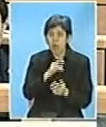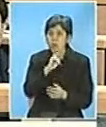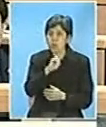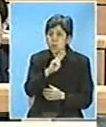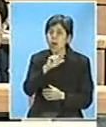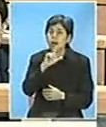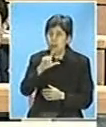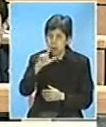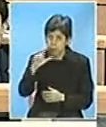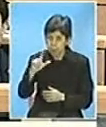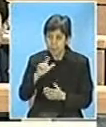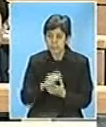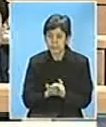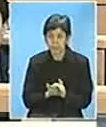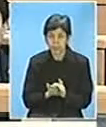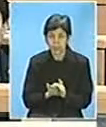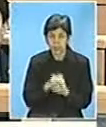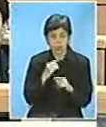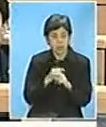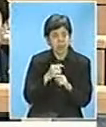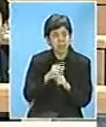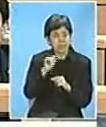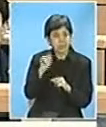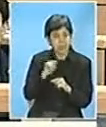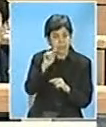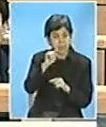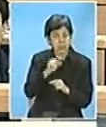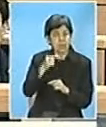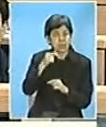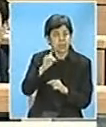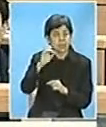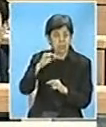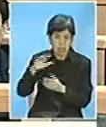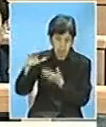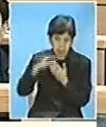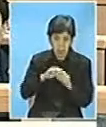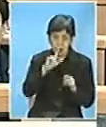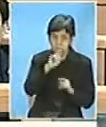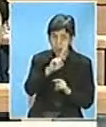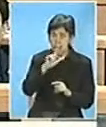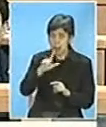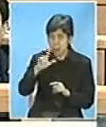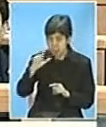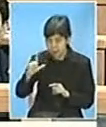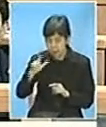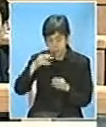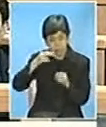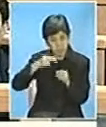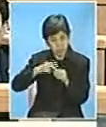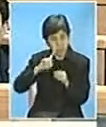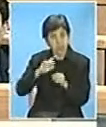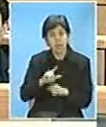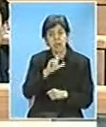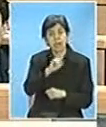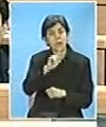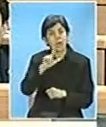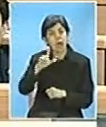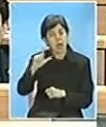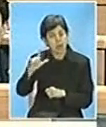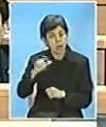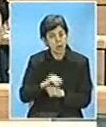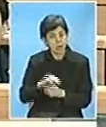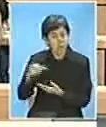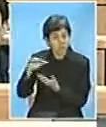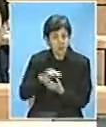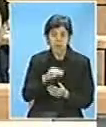ะครับซึ่งเป็น 20% ของ GDP แล้วนำเข้า1ล้านล้านนะครับนำเข้าพลังงานน้ำมันดิบ1ล้านล้านส่งออกข้าวเพียง